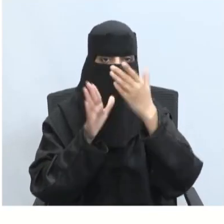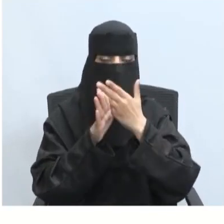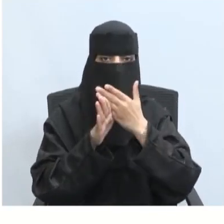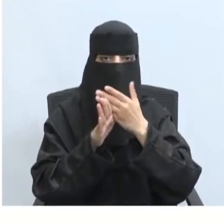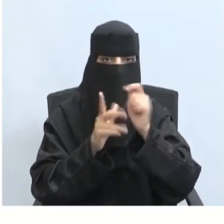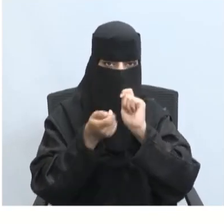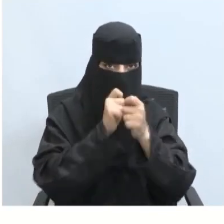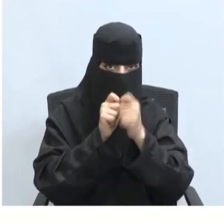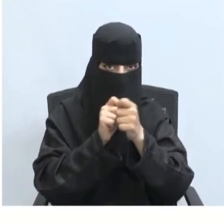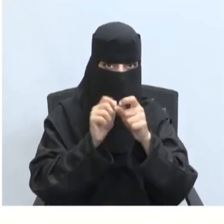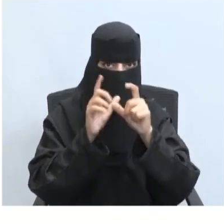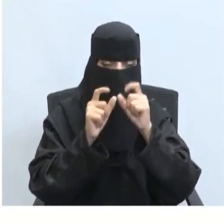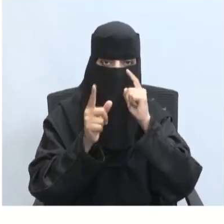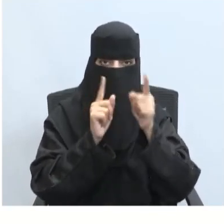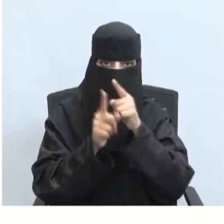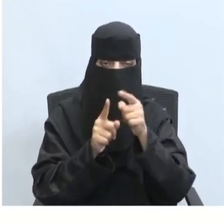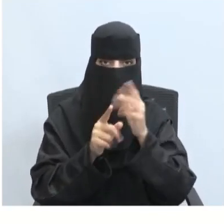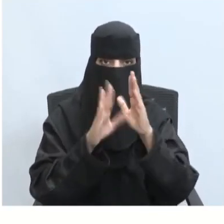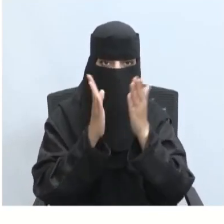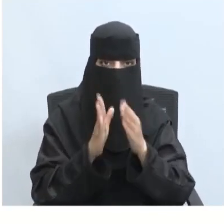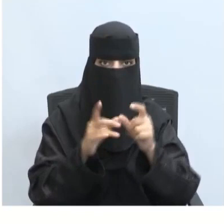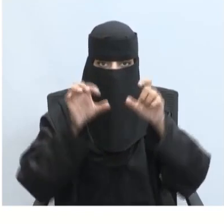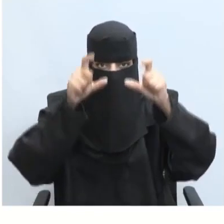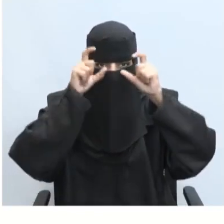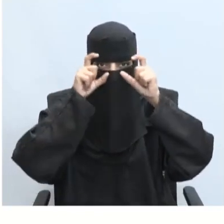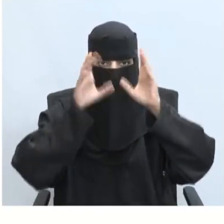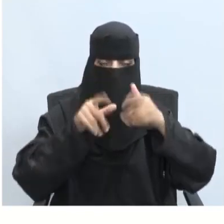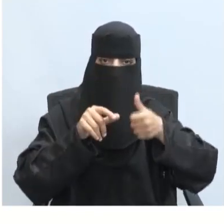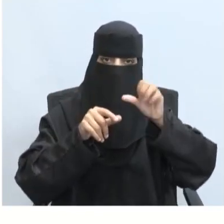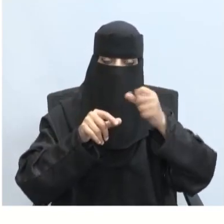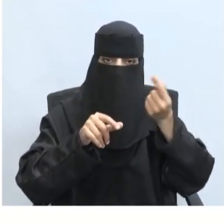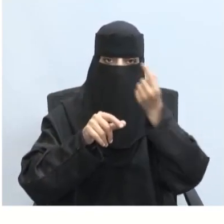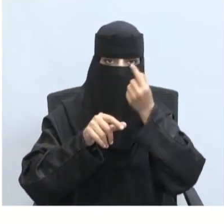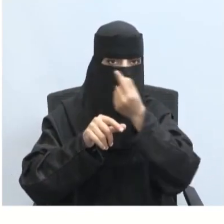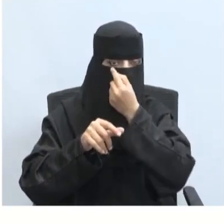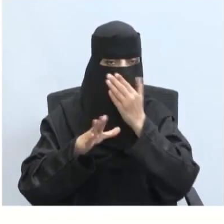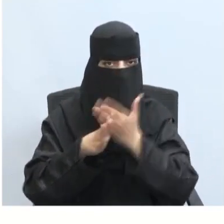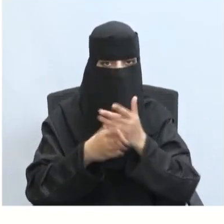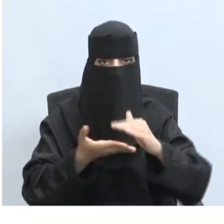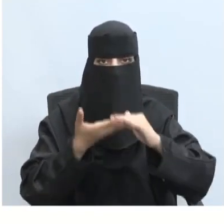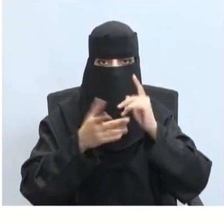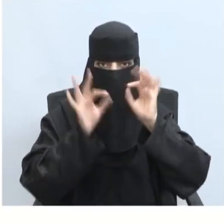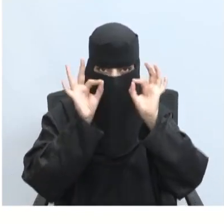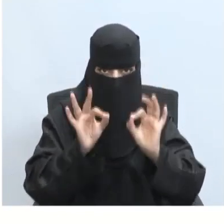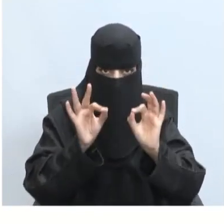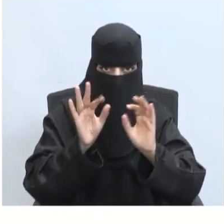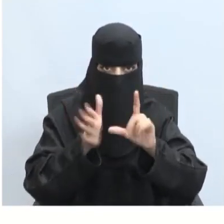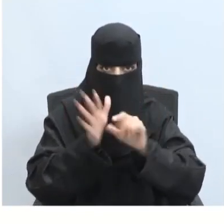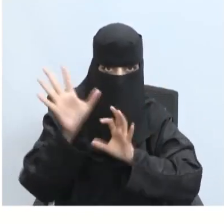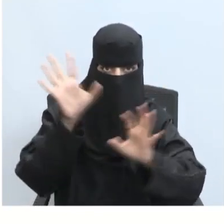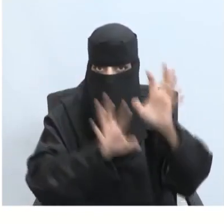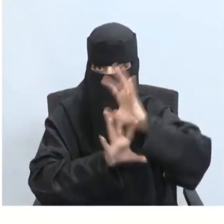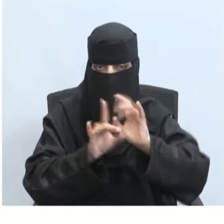مصححه لوضع الصور وهي على هيئه نظارات او عدسات لاصقه لكي تضبط لي موقع